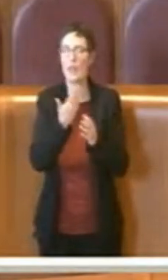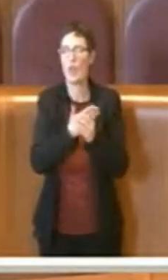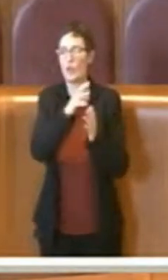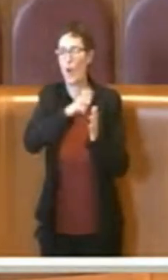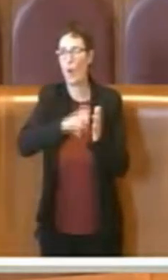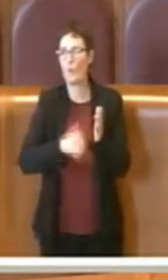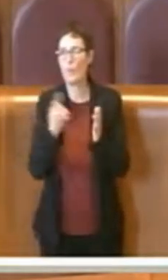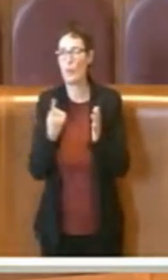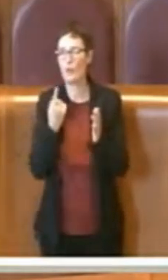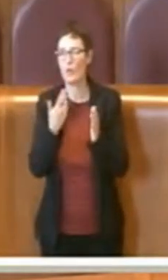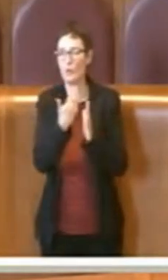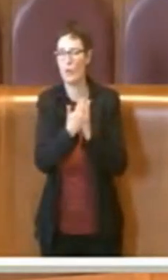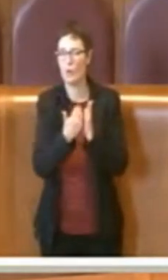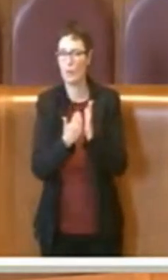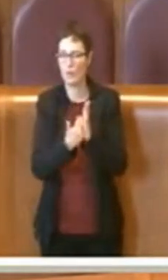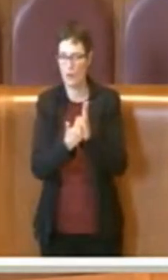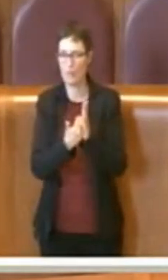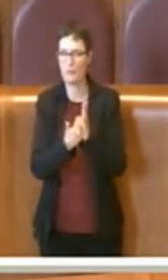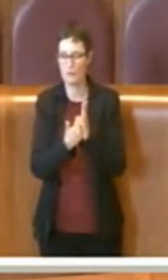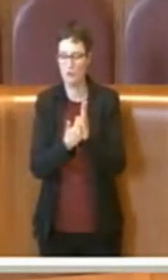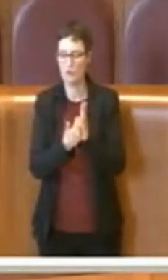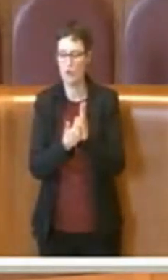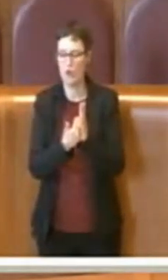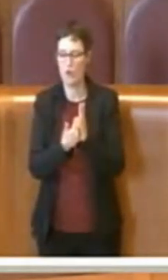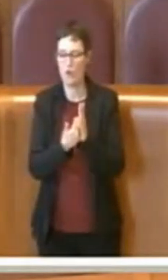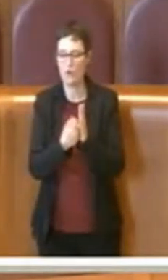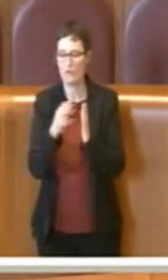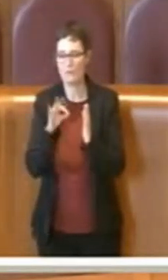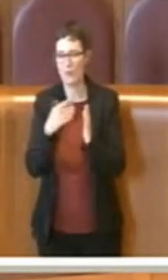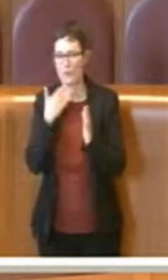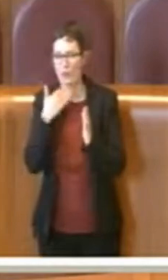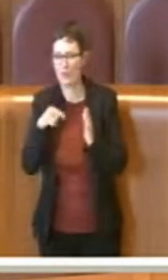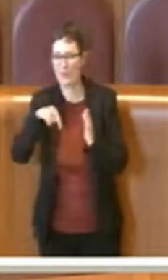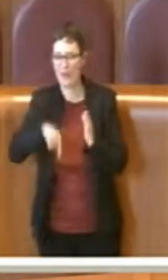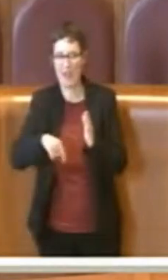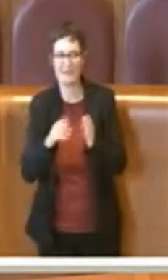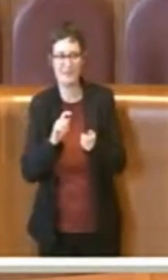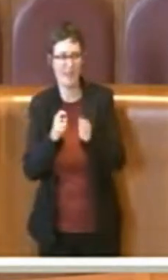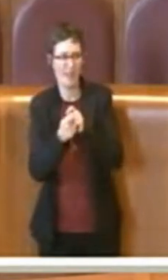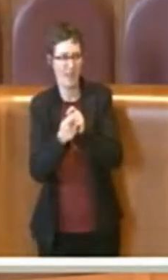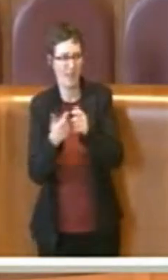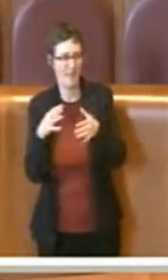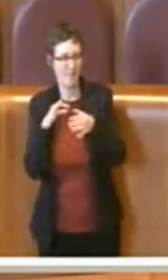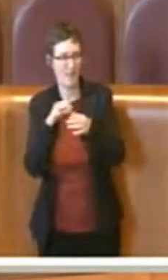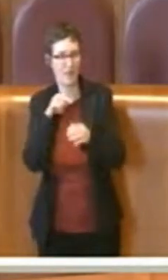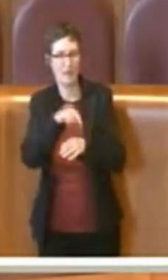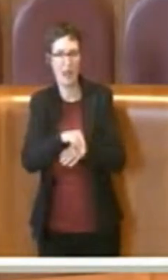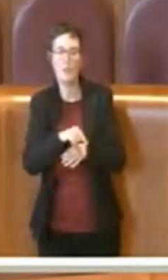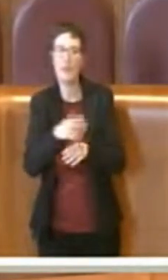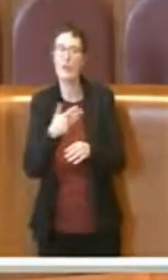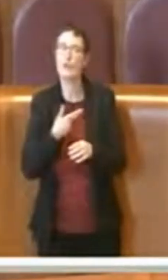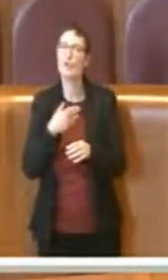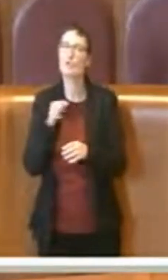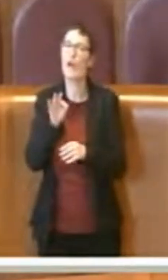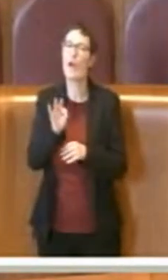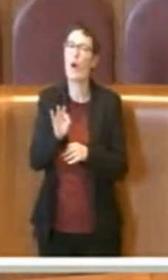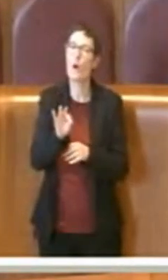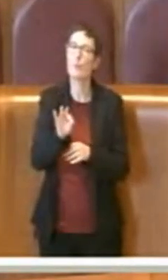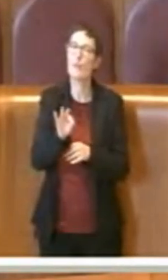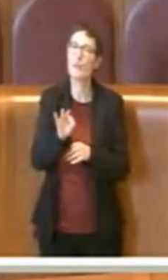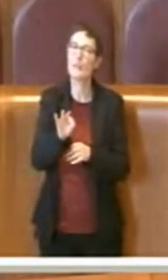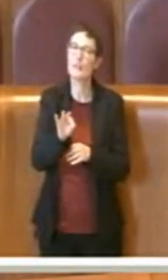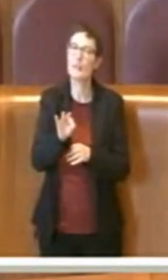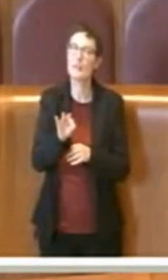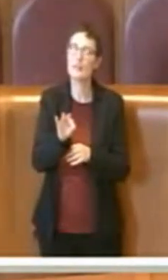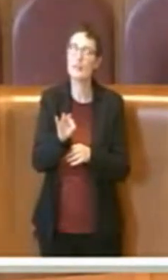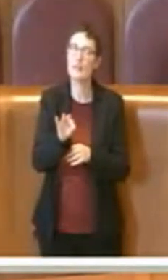inserito anche con appunto un emendamento dell'Aula, un obiettivo che vede l'estensione, se la possiamo così qualificare,